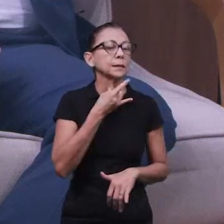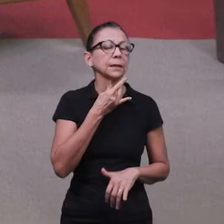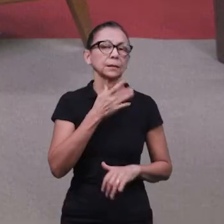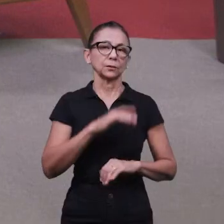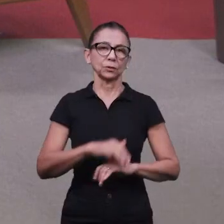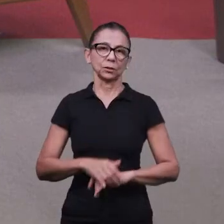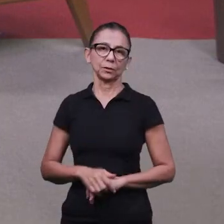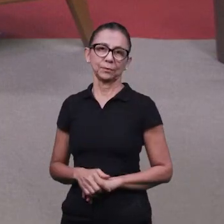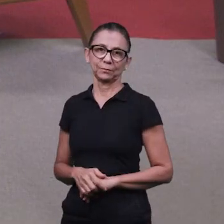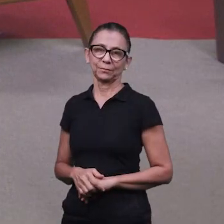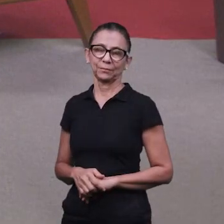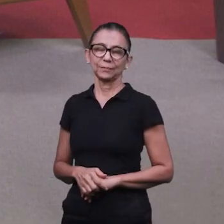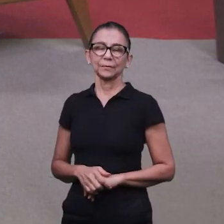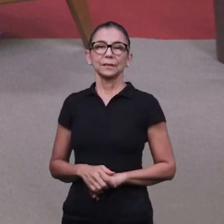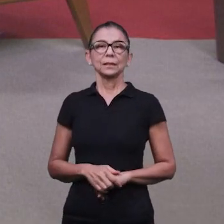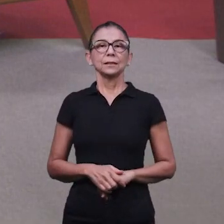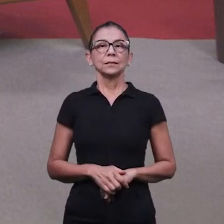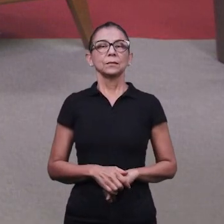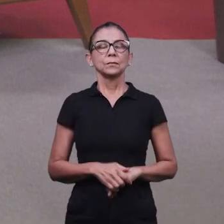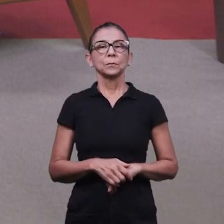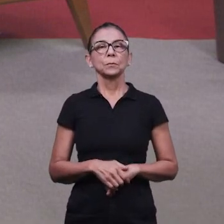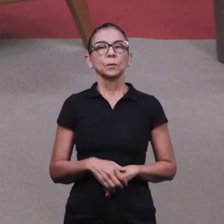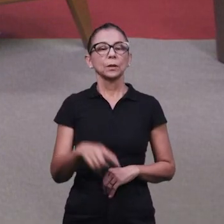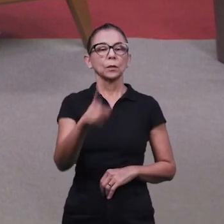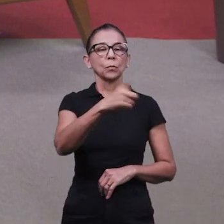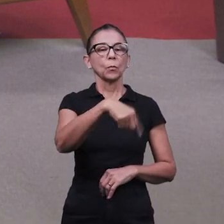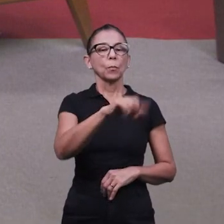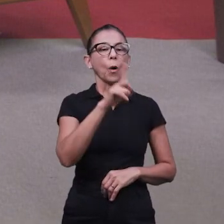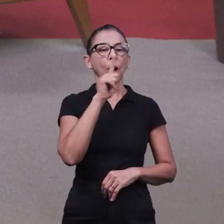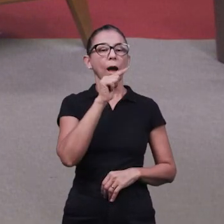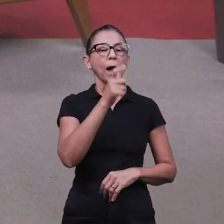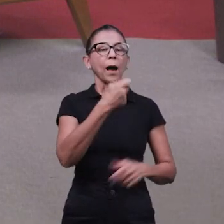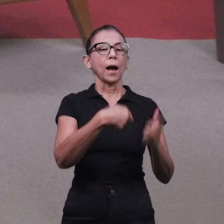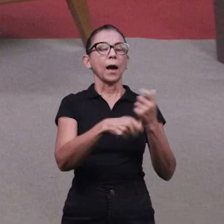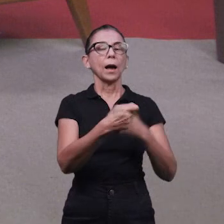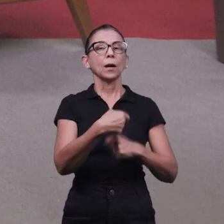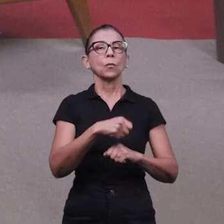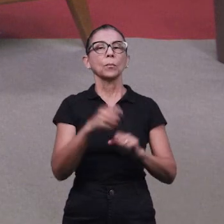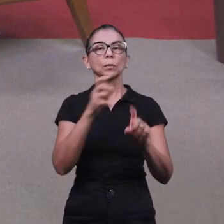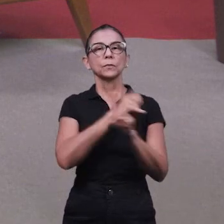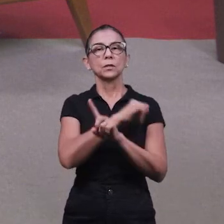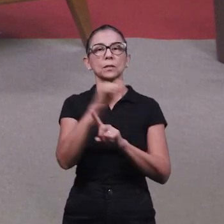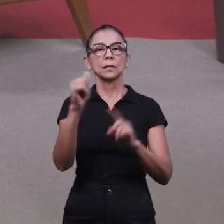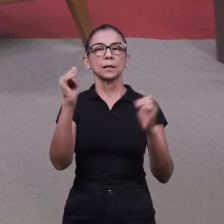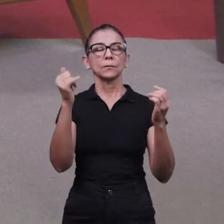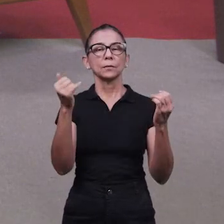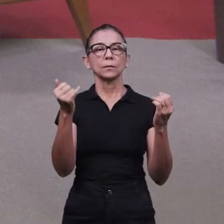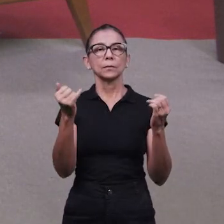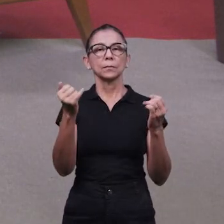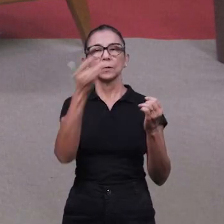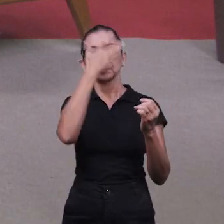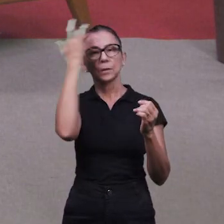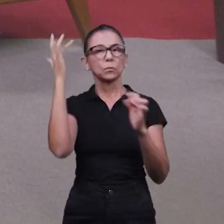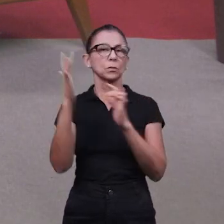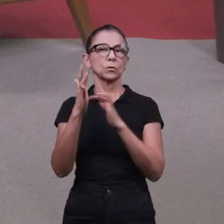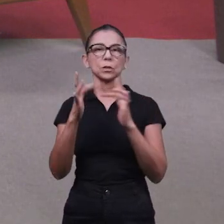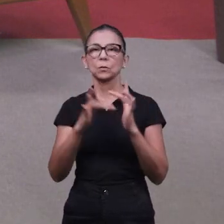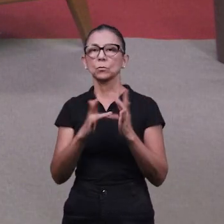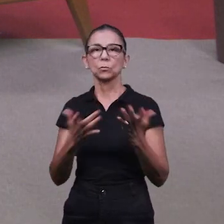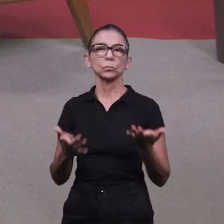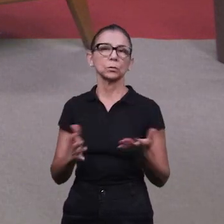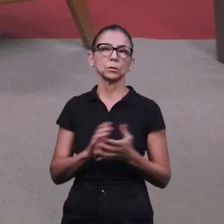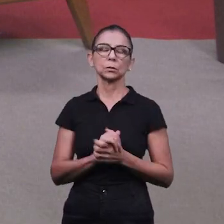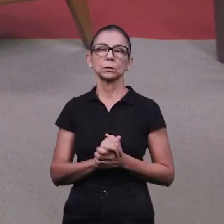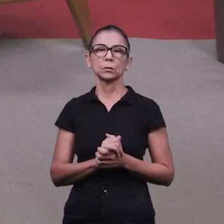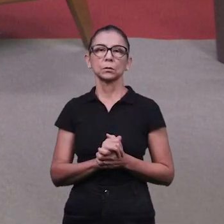Saint-Esprit dans la vie de l'homme. Le puits des eaux prophétisait sur Jésus. La porte parle sur Jésus.